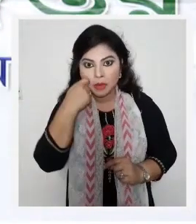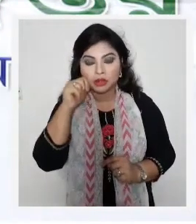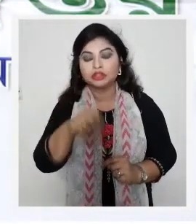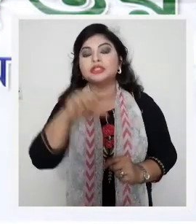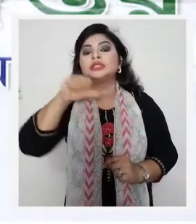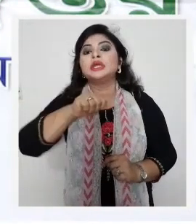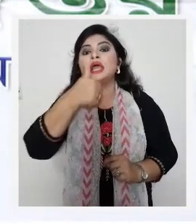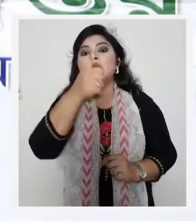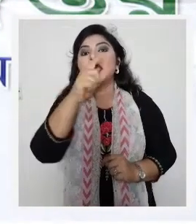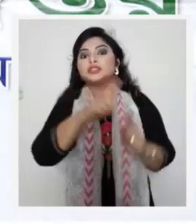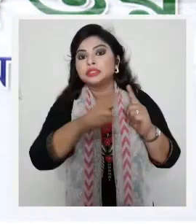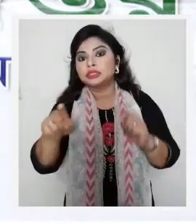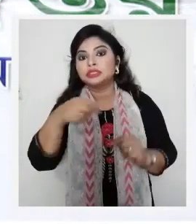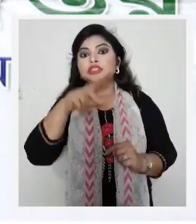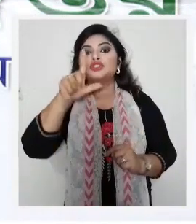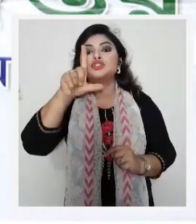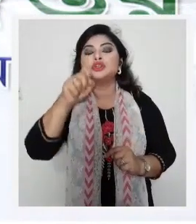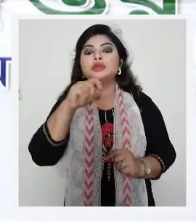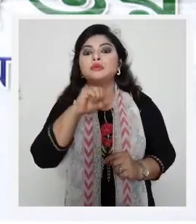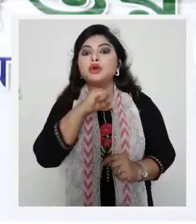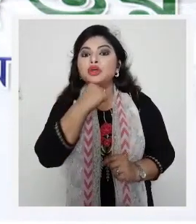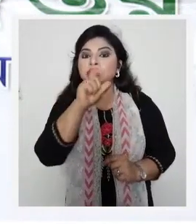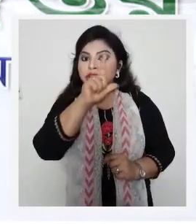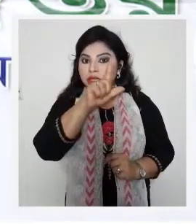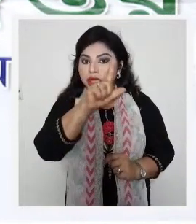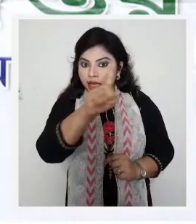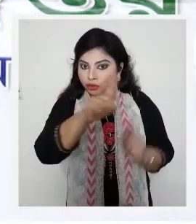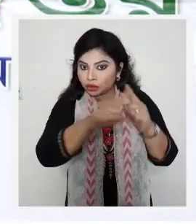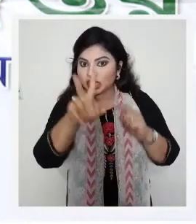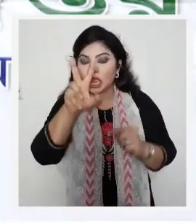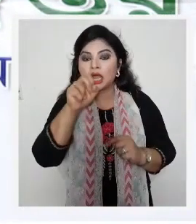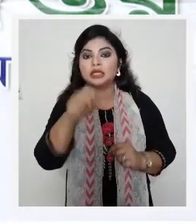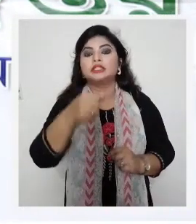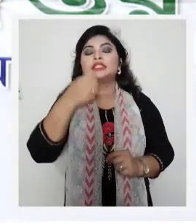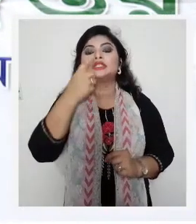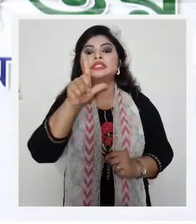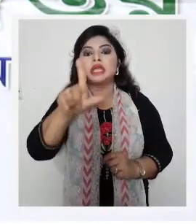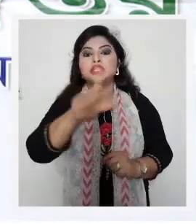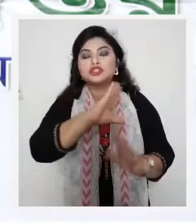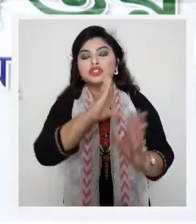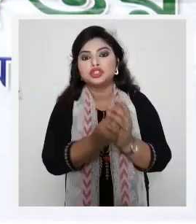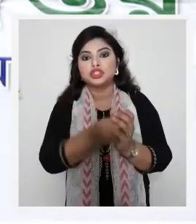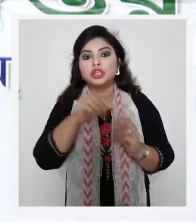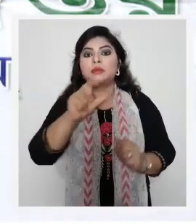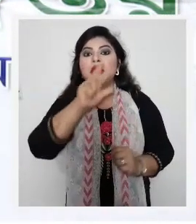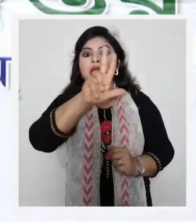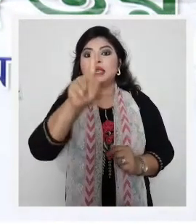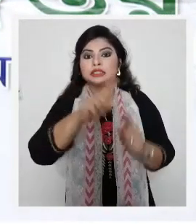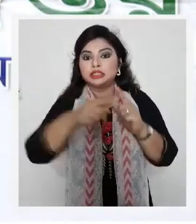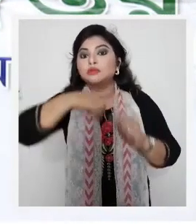41 থেকে 50 বছর 6 জন, 51 থেকে 60 বছর 10 জন, 61 থেকে 70 9 জন,